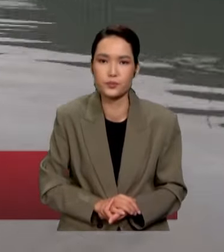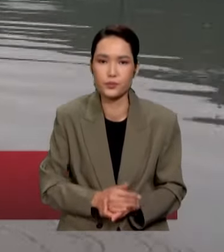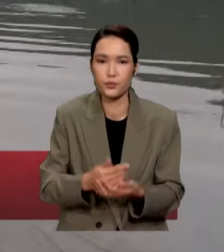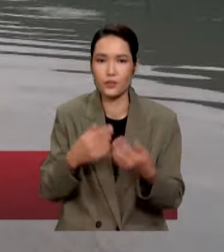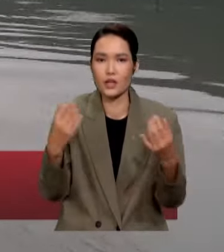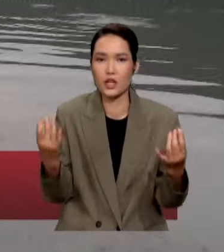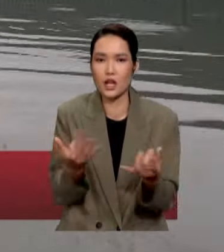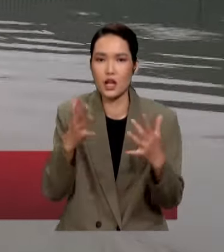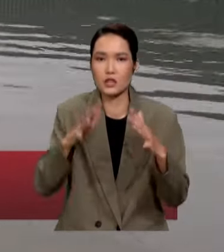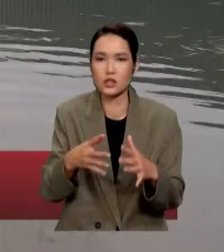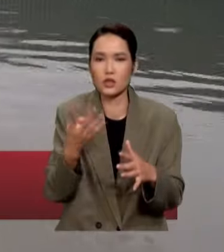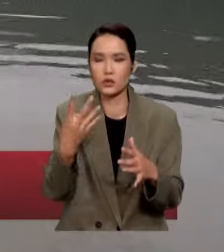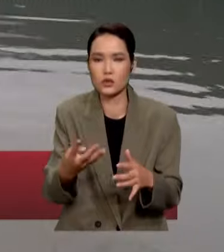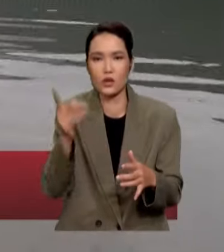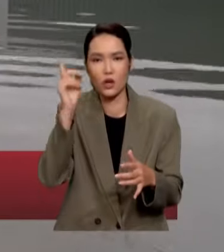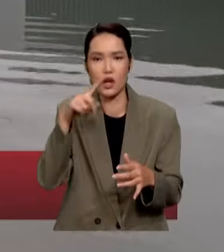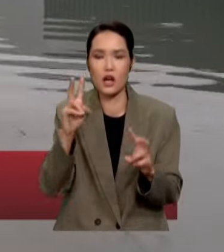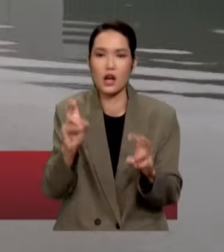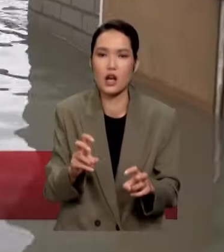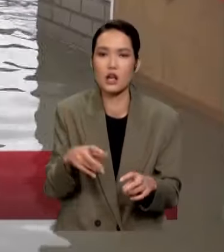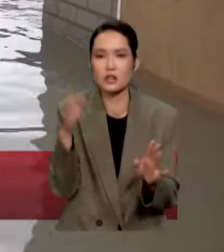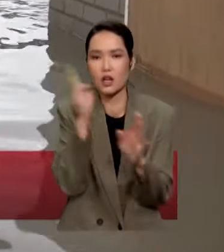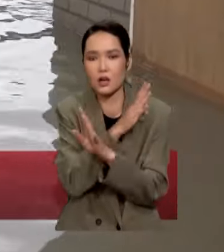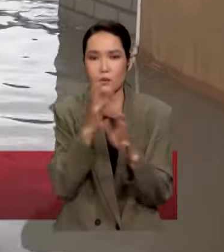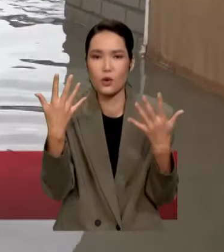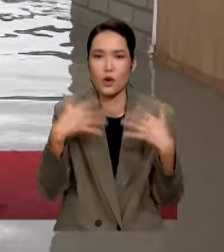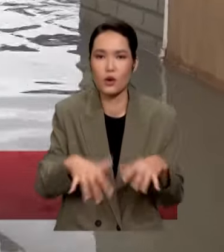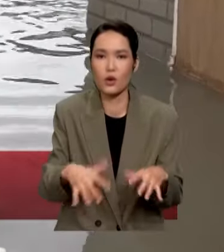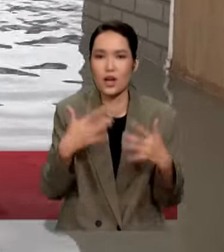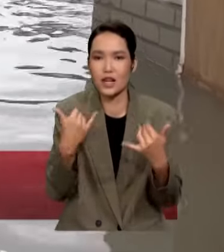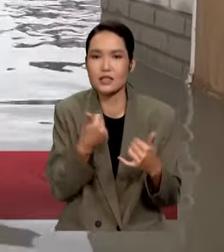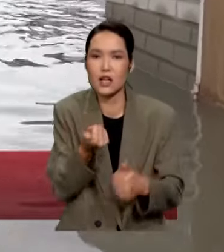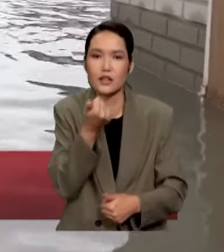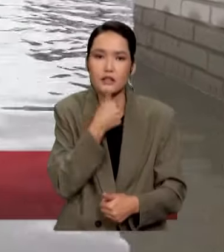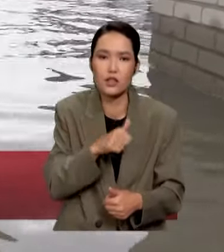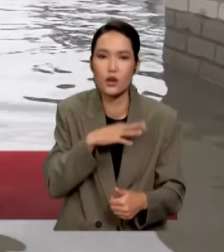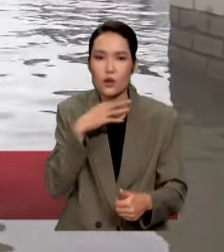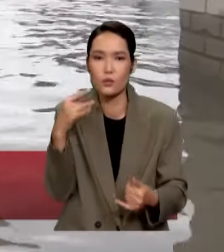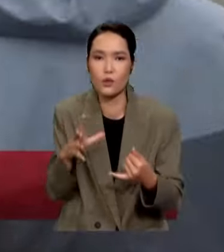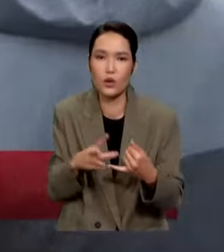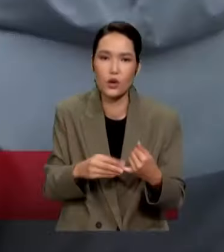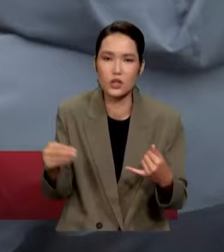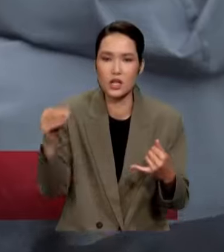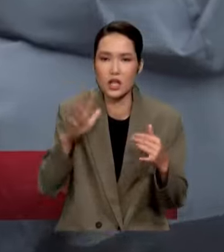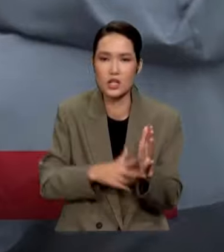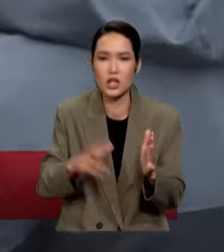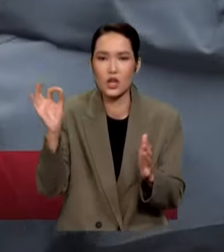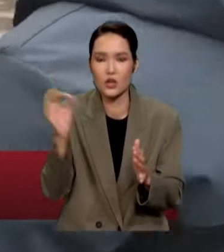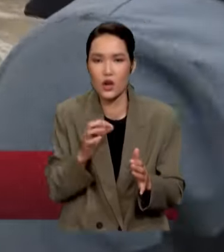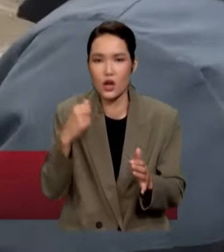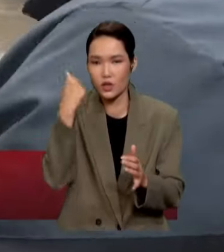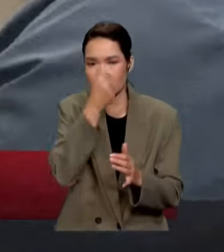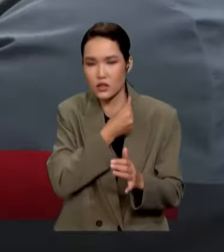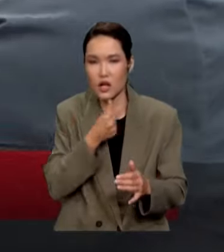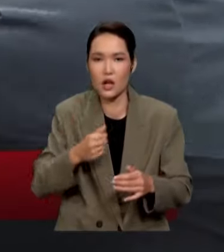Қазақ ұлы жылы су мол болады деп атам заманнан болжап кеткен. Алайда дәл мұндай молшылық Тобыл-Торғай жерінде соңғы 80 жылда қайталанбаған дейді көне